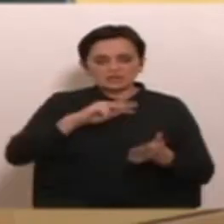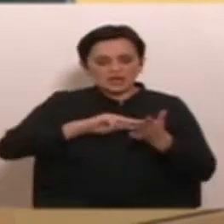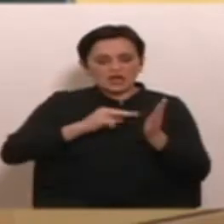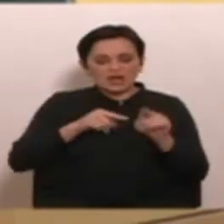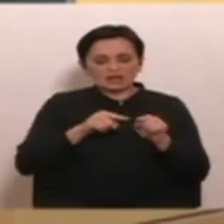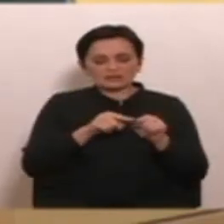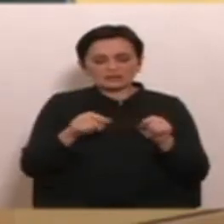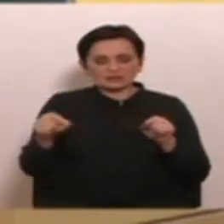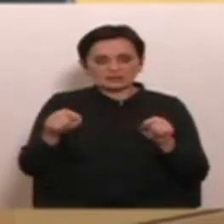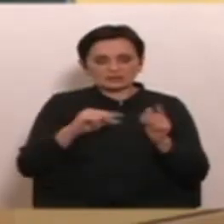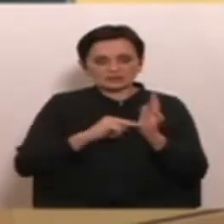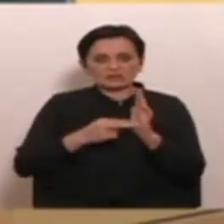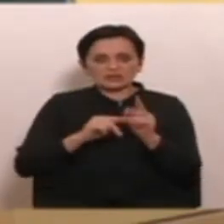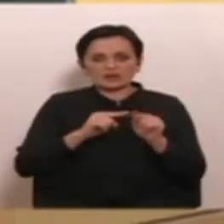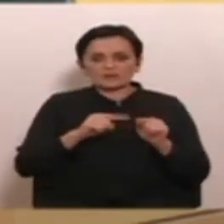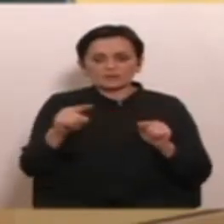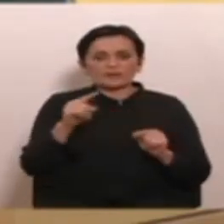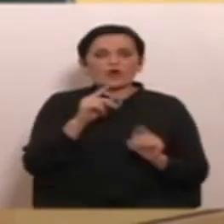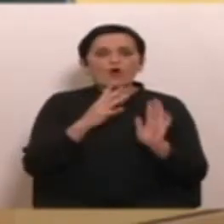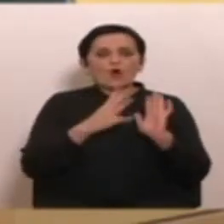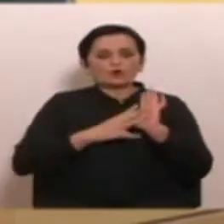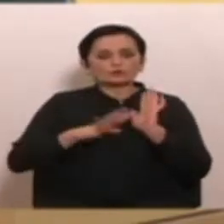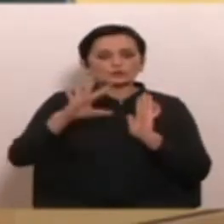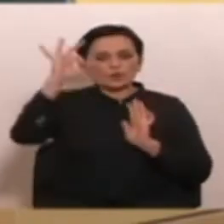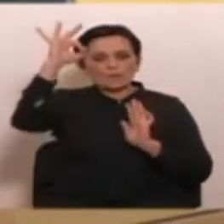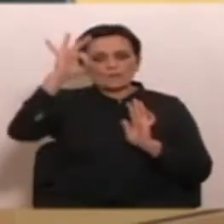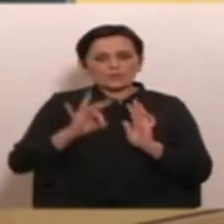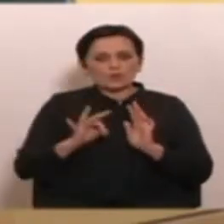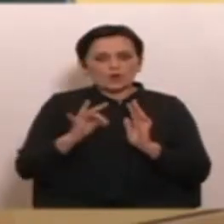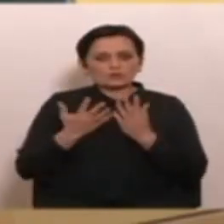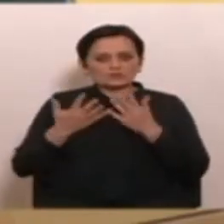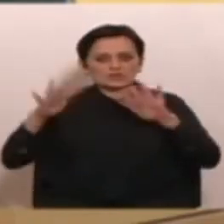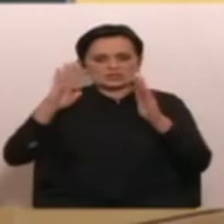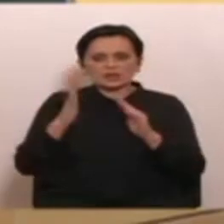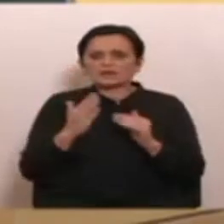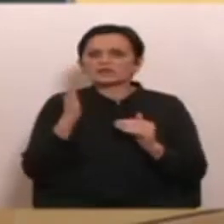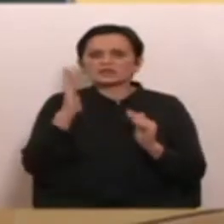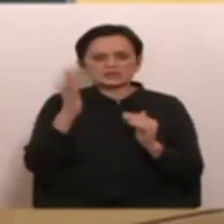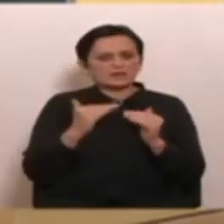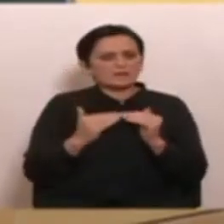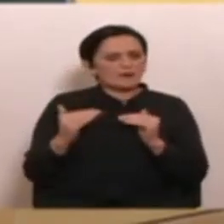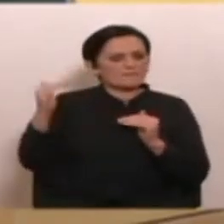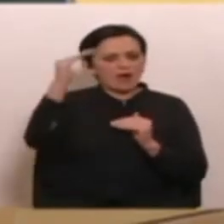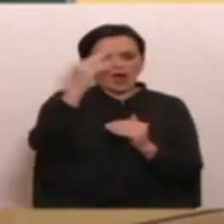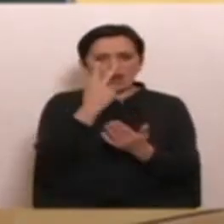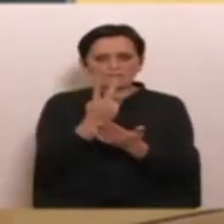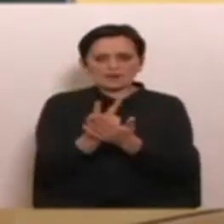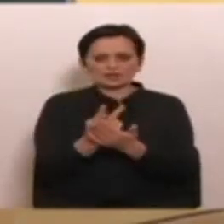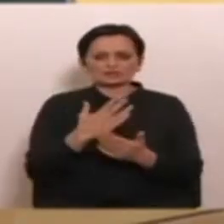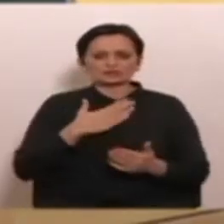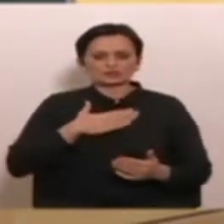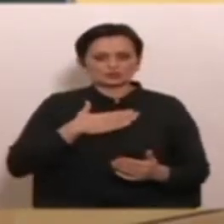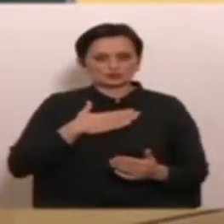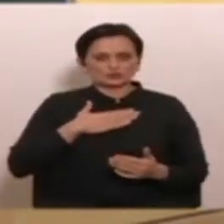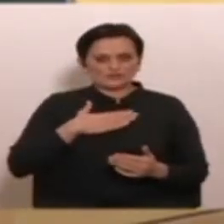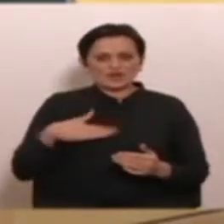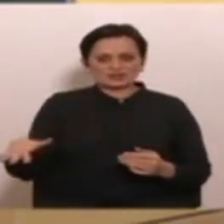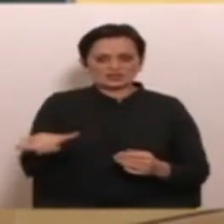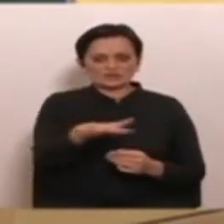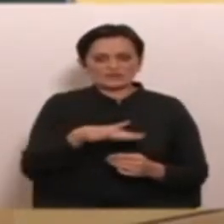დონე 85%-ს გადააჭარბებს. ეს ძალიან მაღალი მაჩვენებელია ჩვენისთანა ლანდშაფტის მქონე